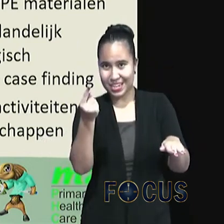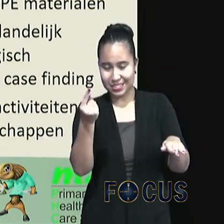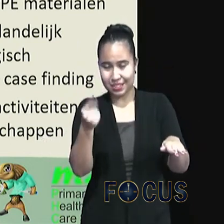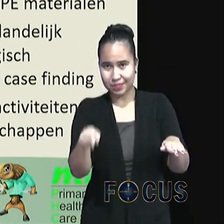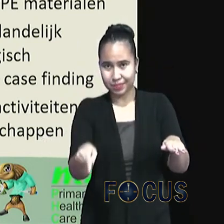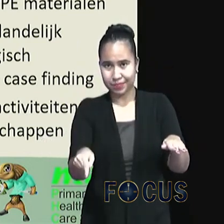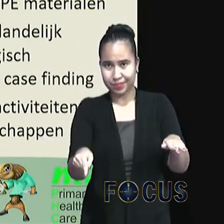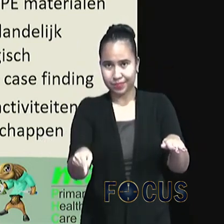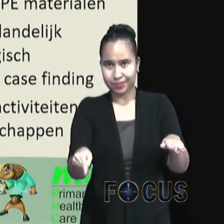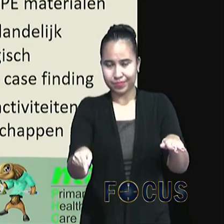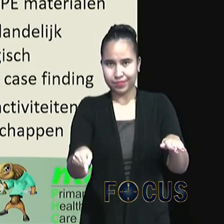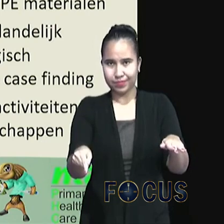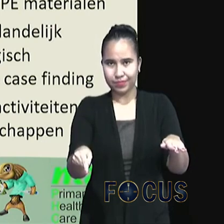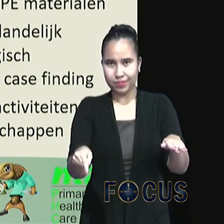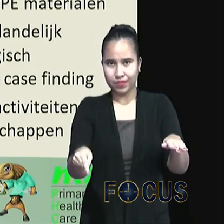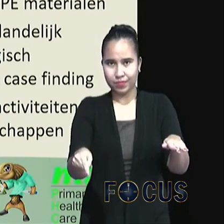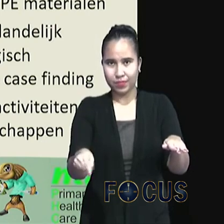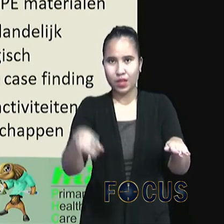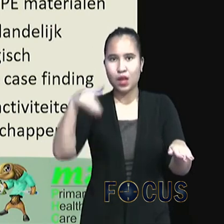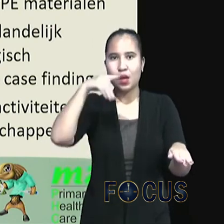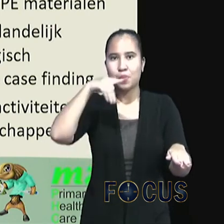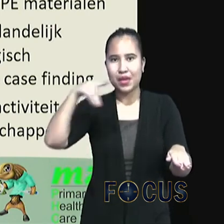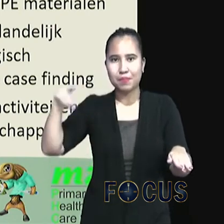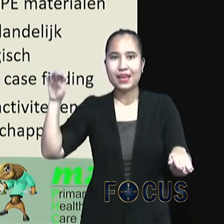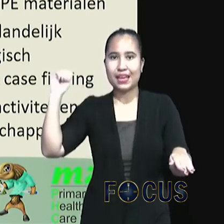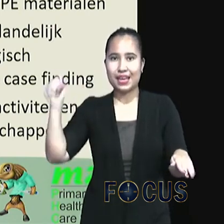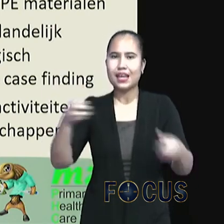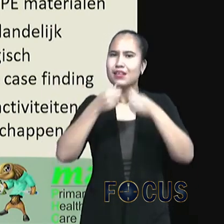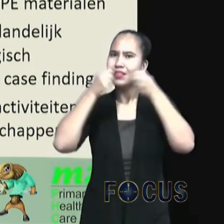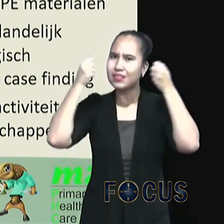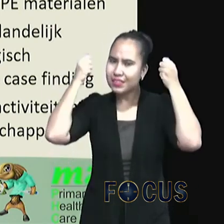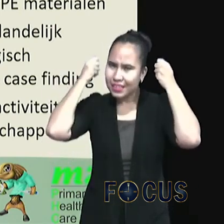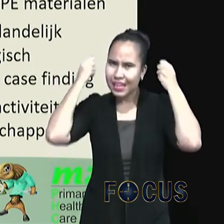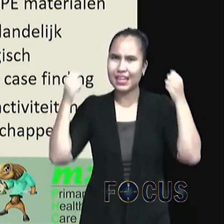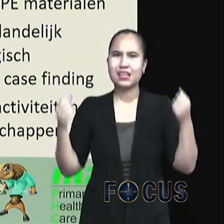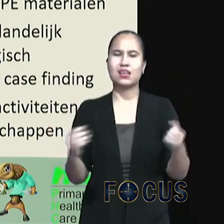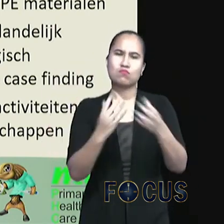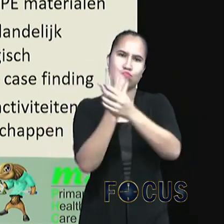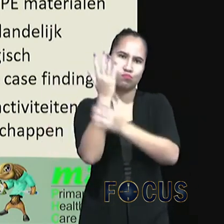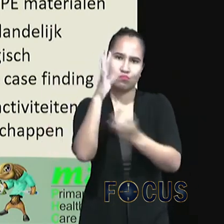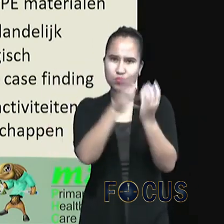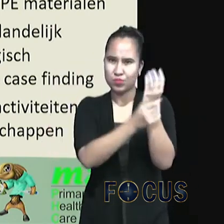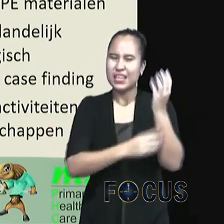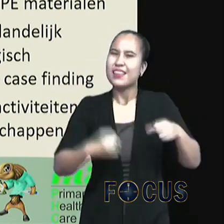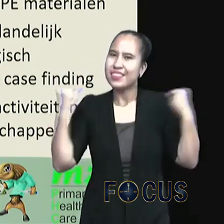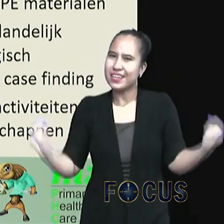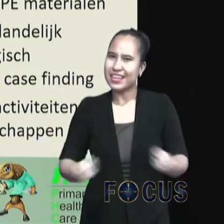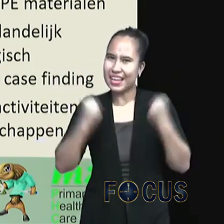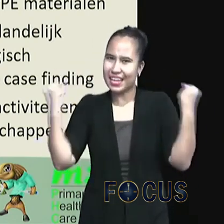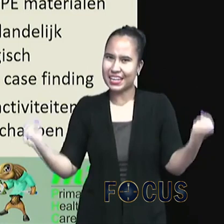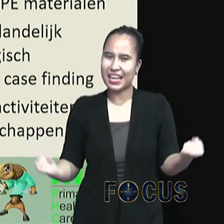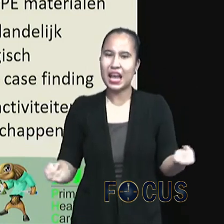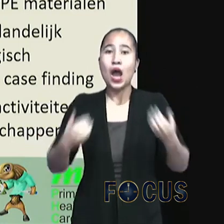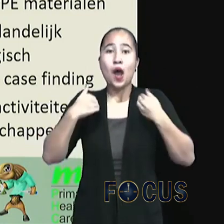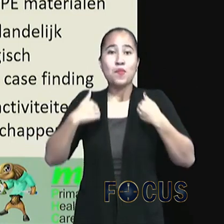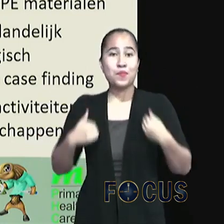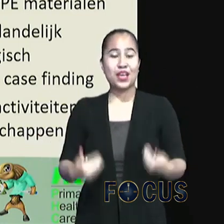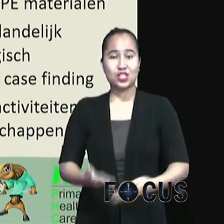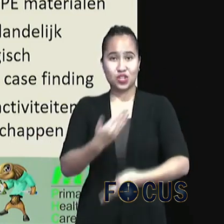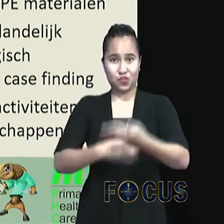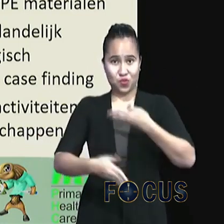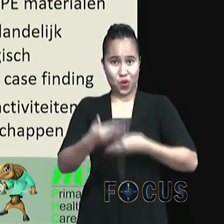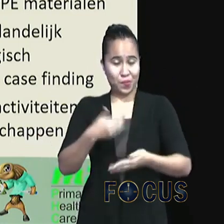En de PPE-training, dat is dus de training om de mensen voor te bereiden op in de omgang met